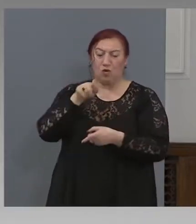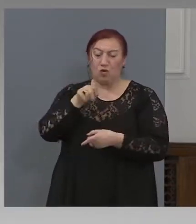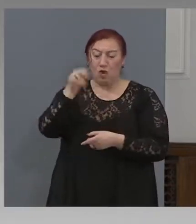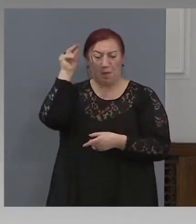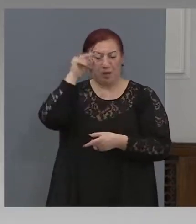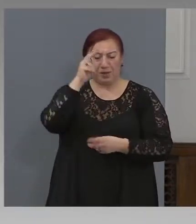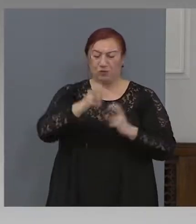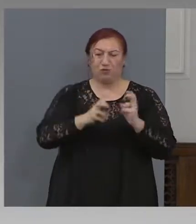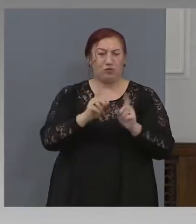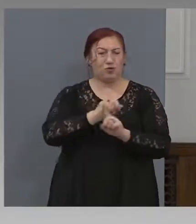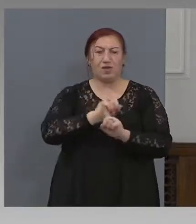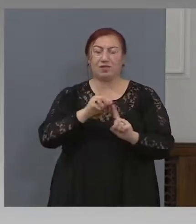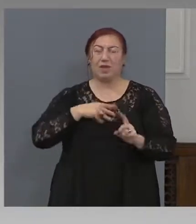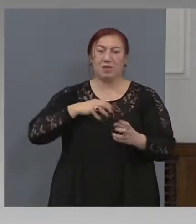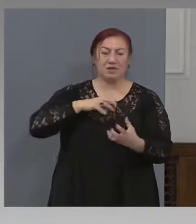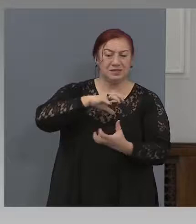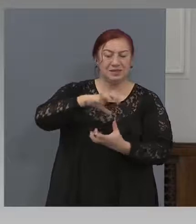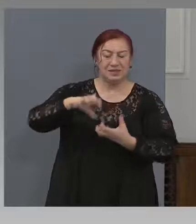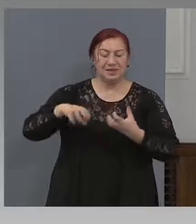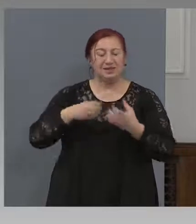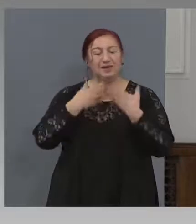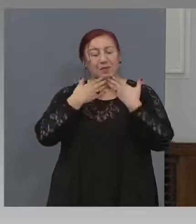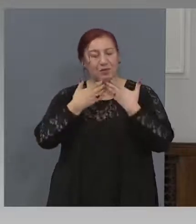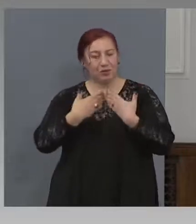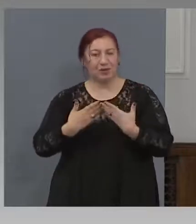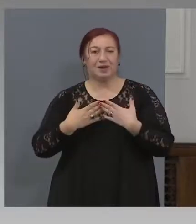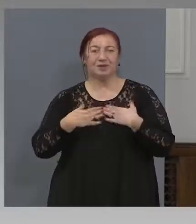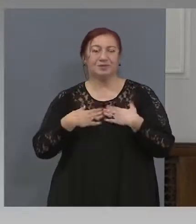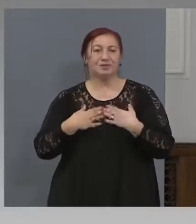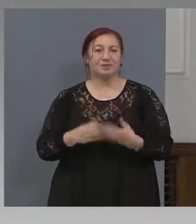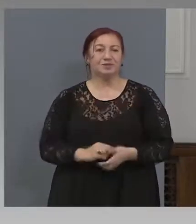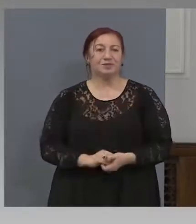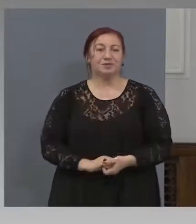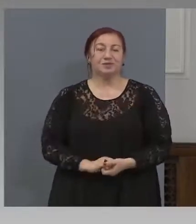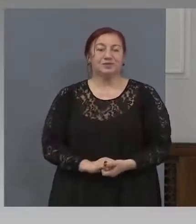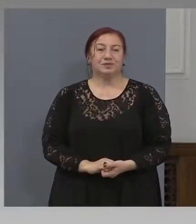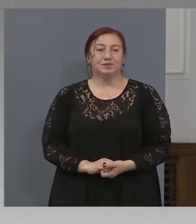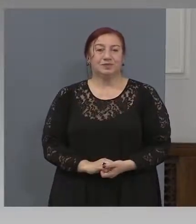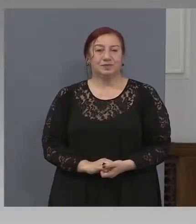много по-силно. Благодаря.